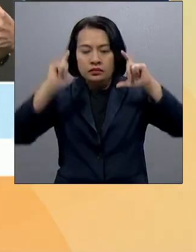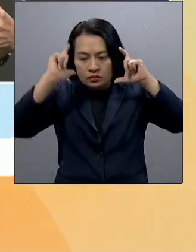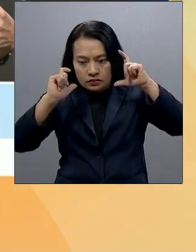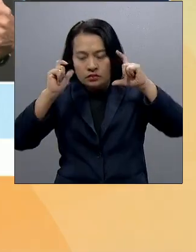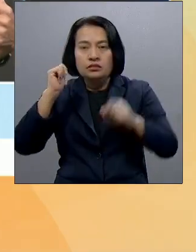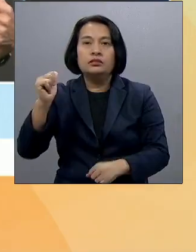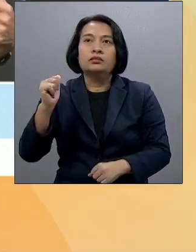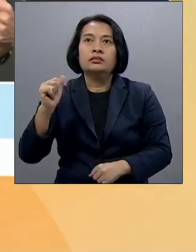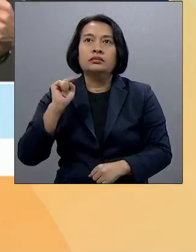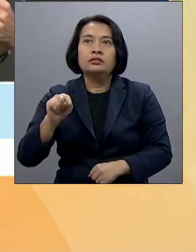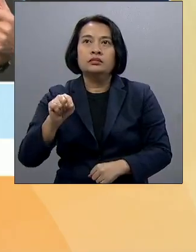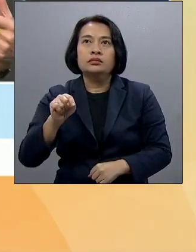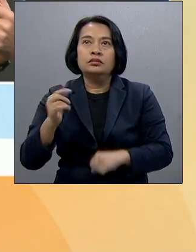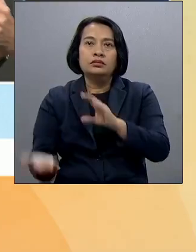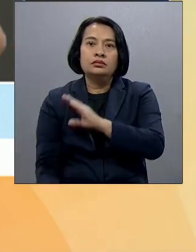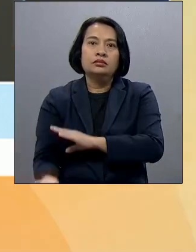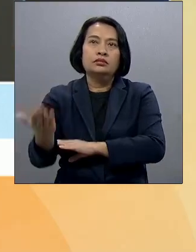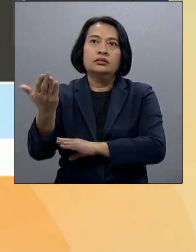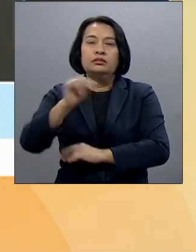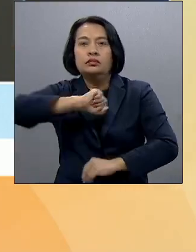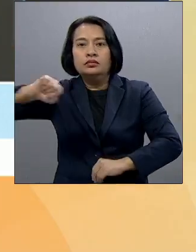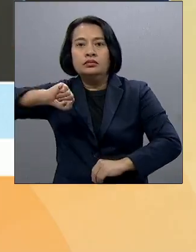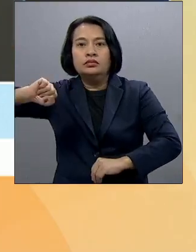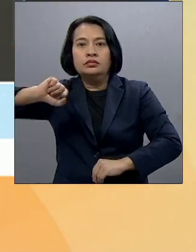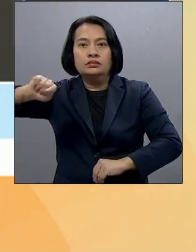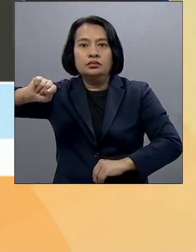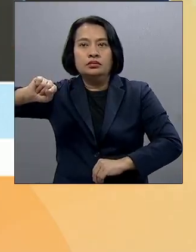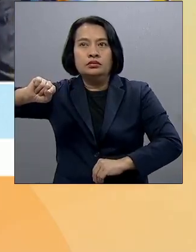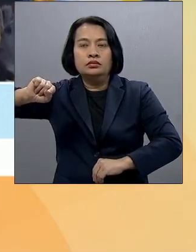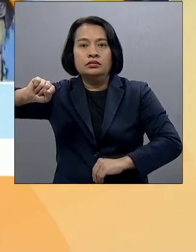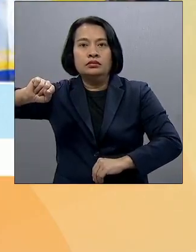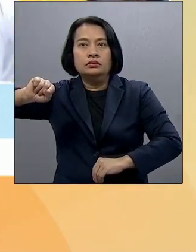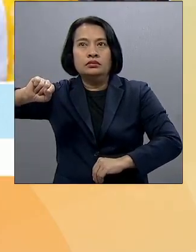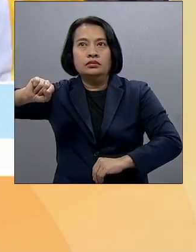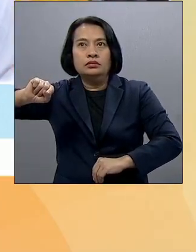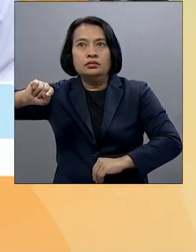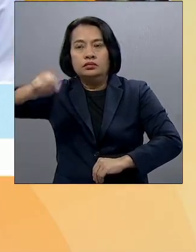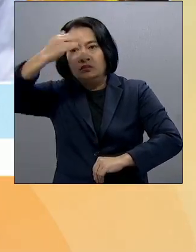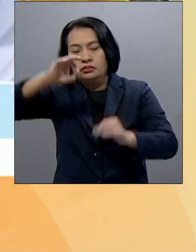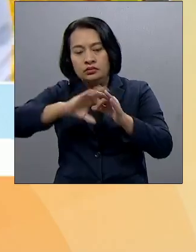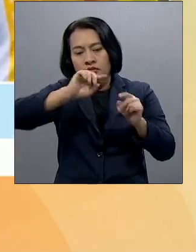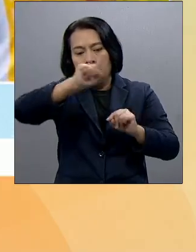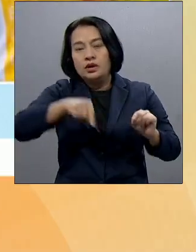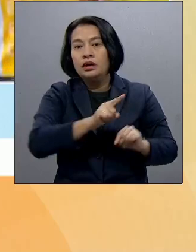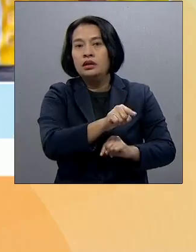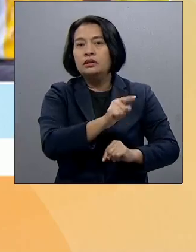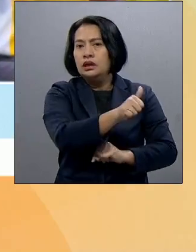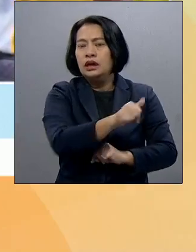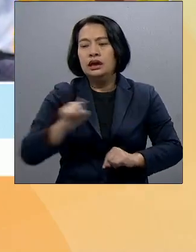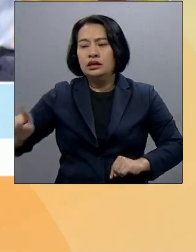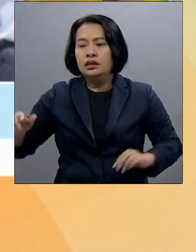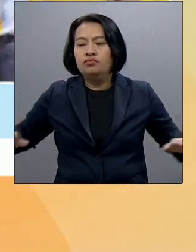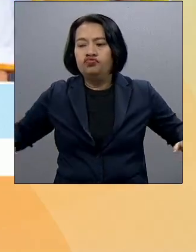ต่ให้ขึ้นฝั่งขวานะครับฝั่งไอ้สวนเวลาล้ำลึกนะครับเพราะว่ามันขึ้นได้สองฝั่งครับ ค่ะค่ะแต่อีกฝั่งนึงเนี่ย